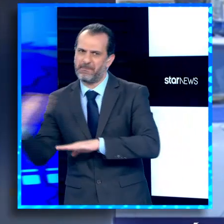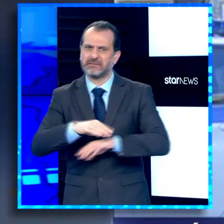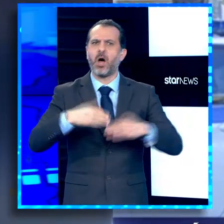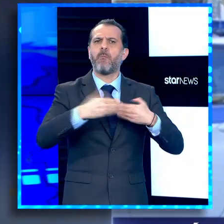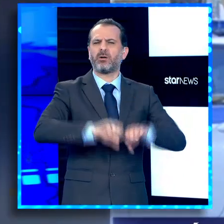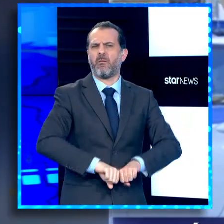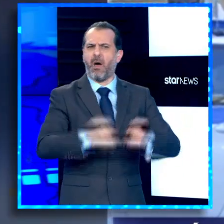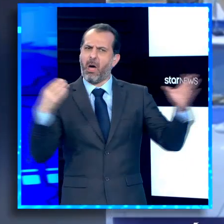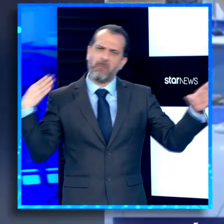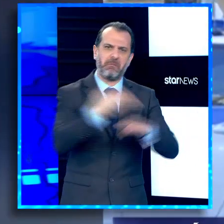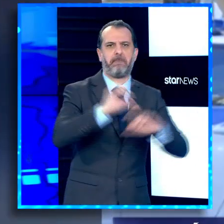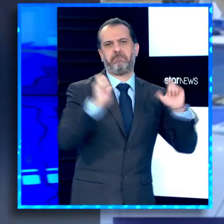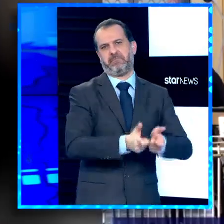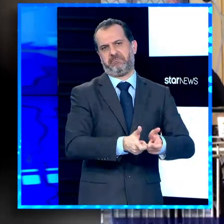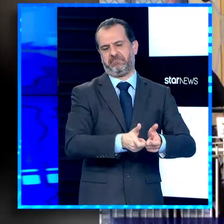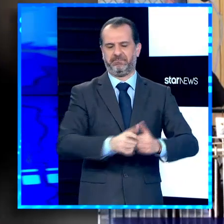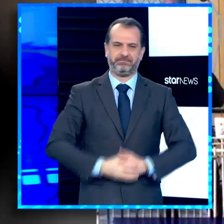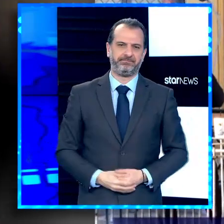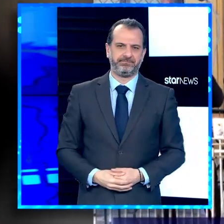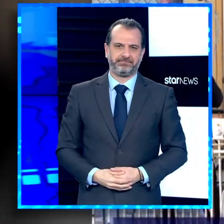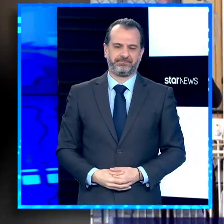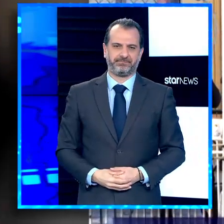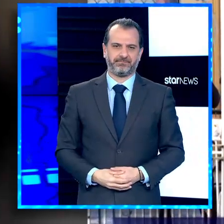στη σύλληψη.